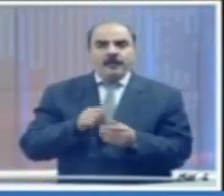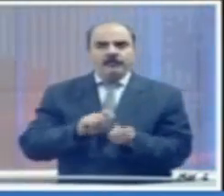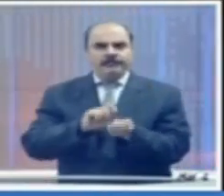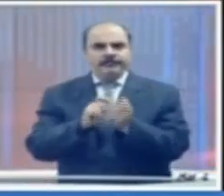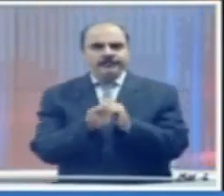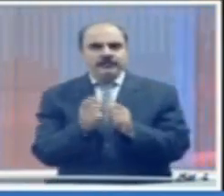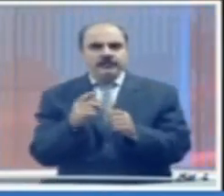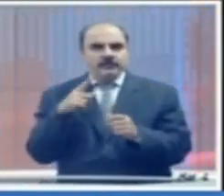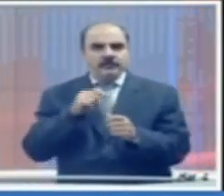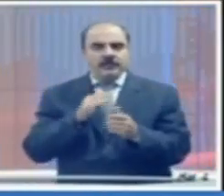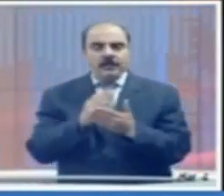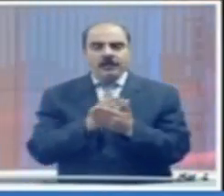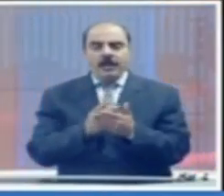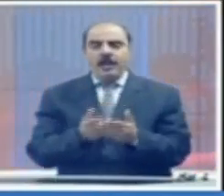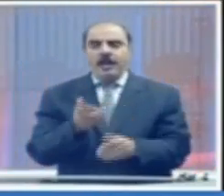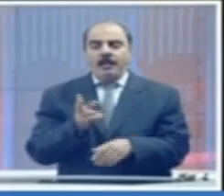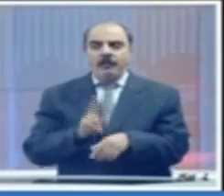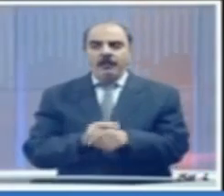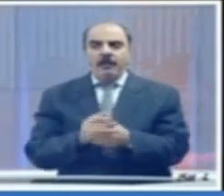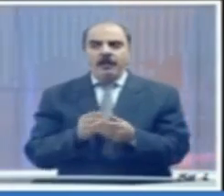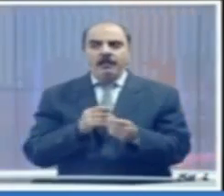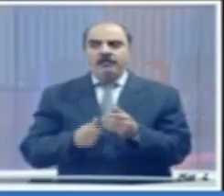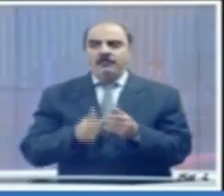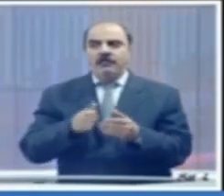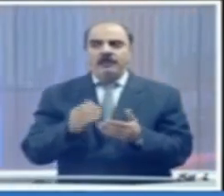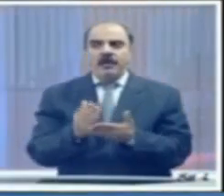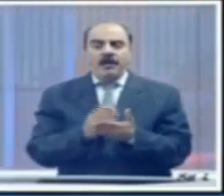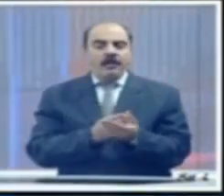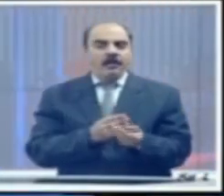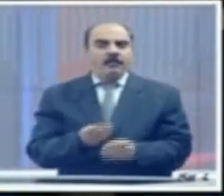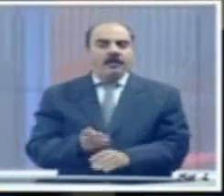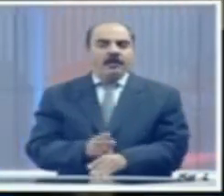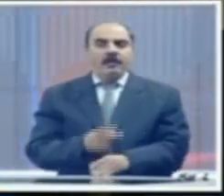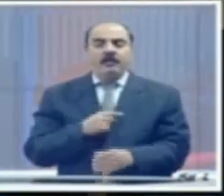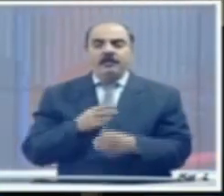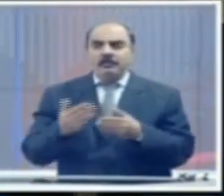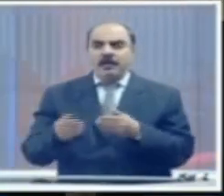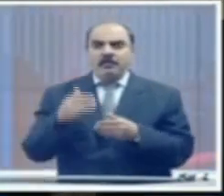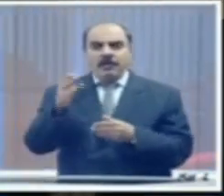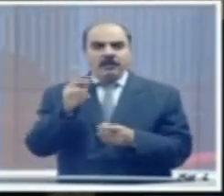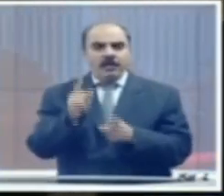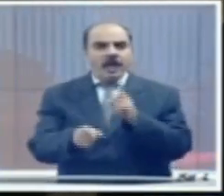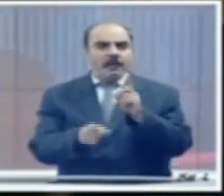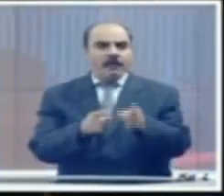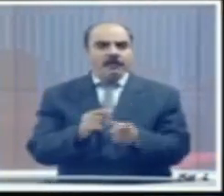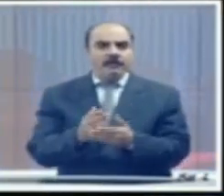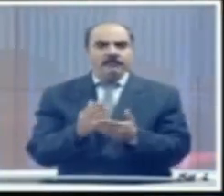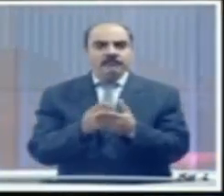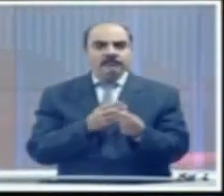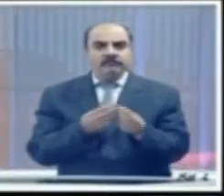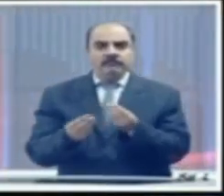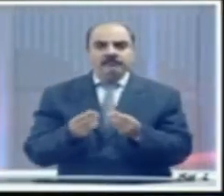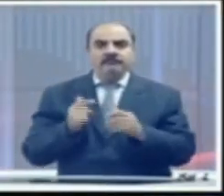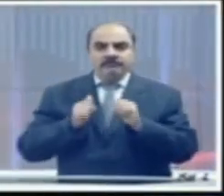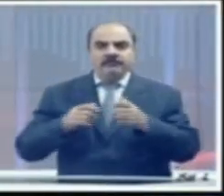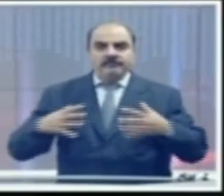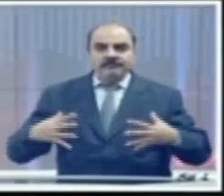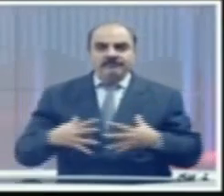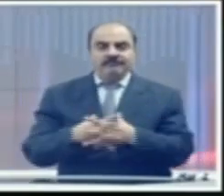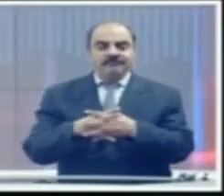داخلية جوه البنك اللي تدعم هذا، تم تعديل وتغيير في نظام الـ الـ